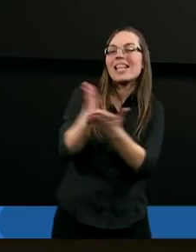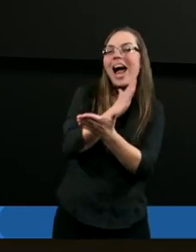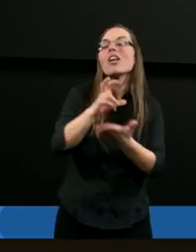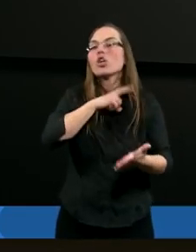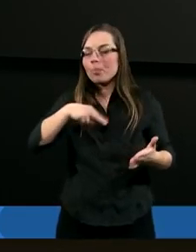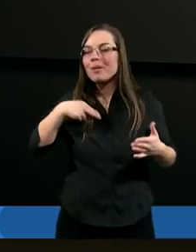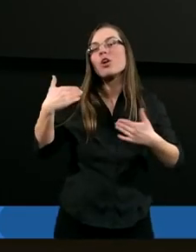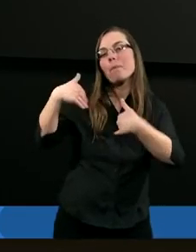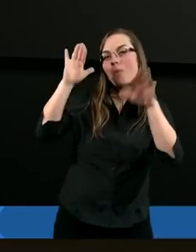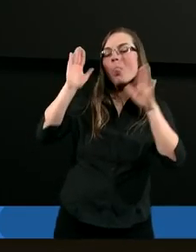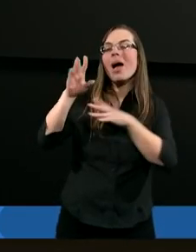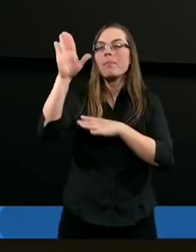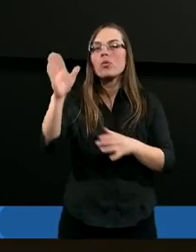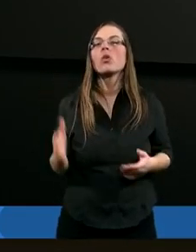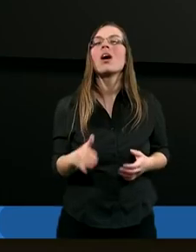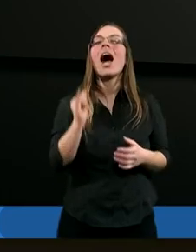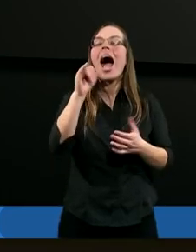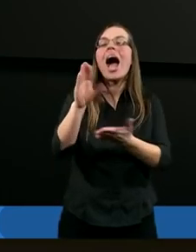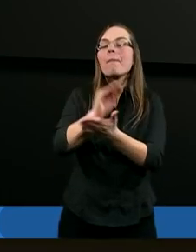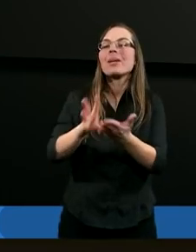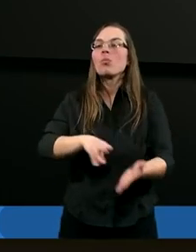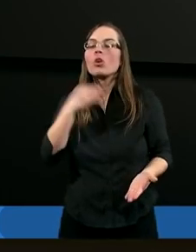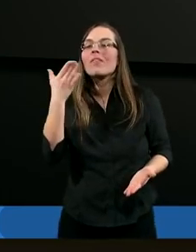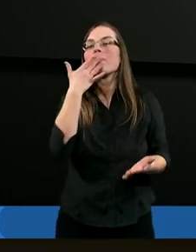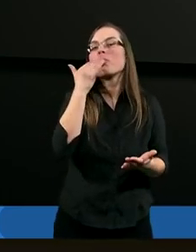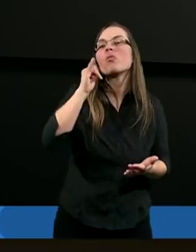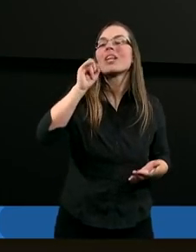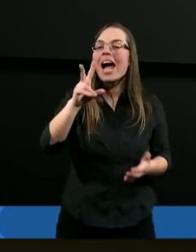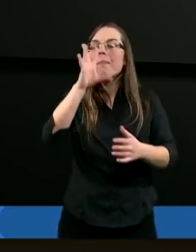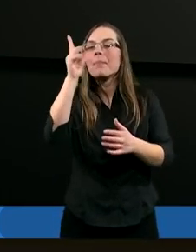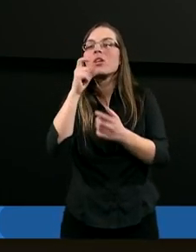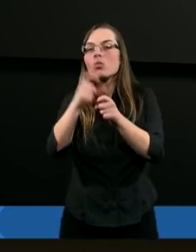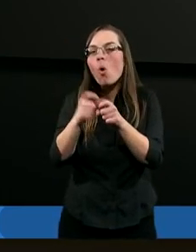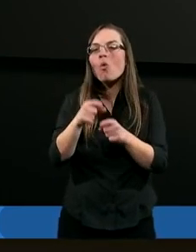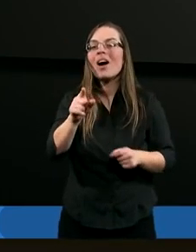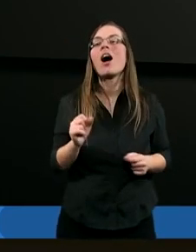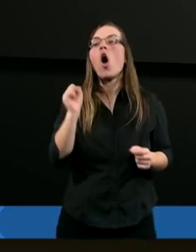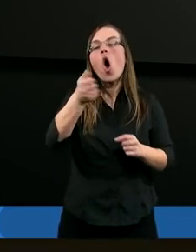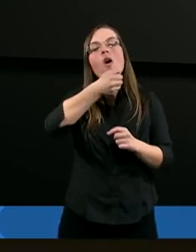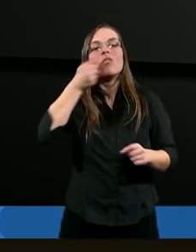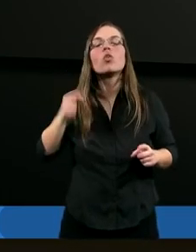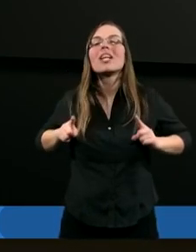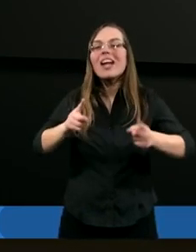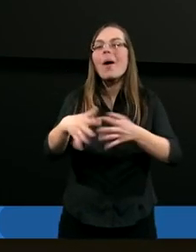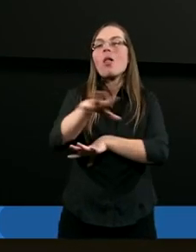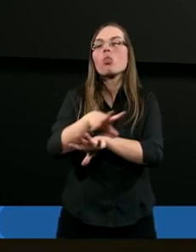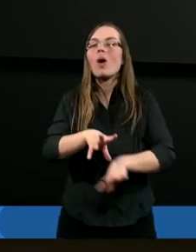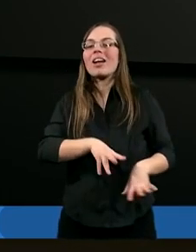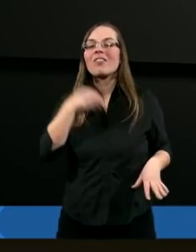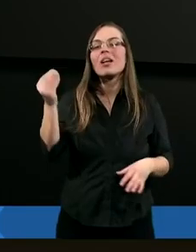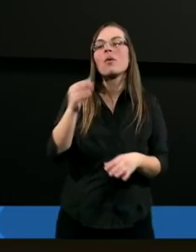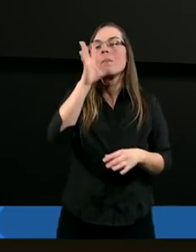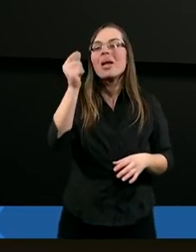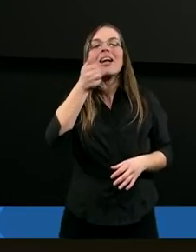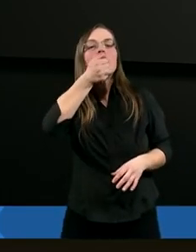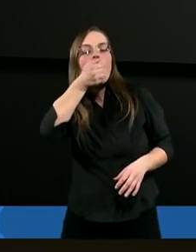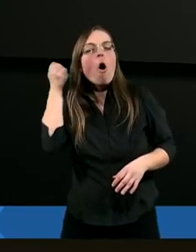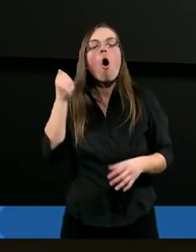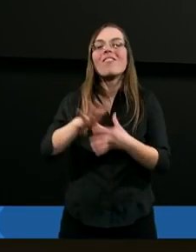się poddamy. No, a Pismo Święte mówi, jakie piękne są te owoce działania Ducha Świętego, czy